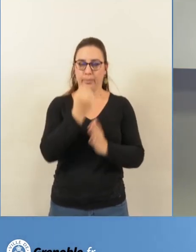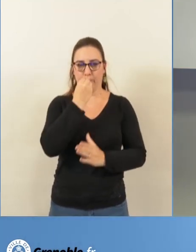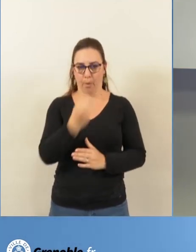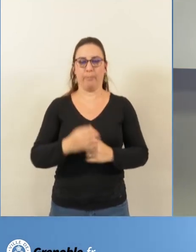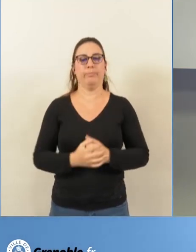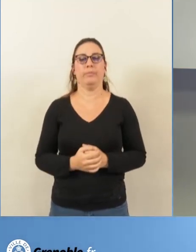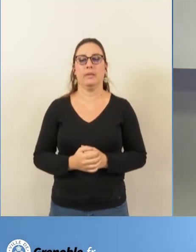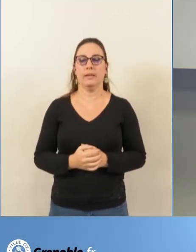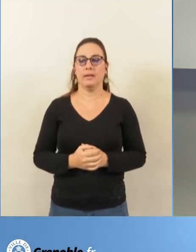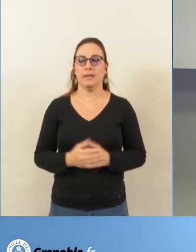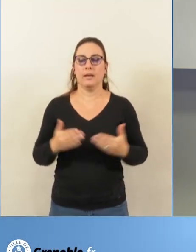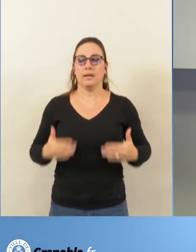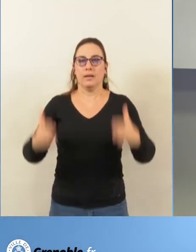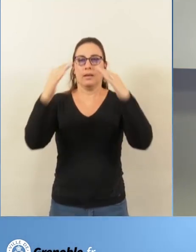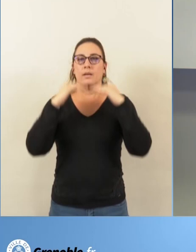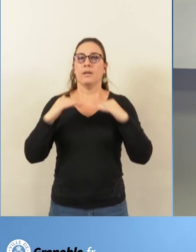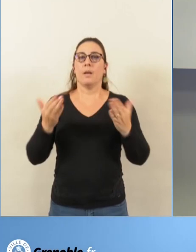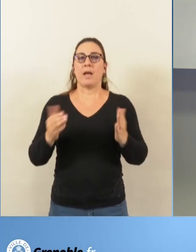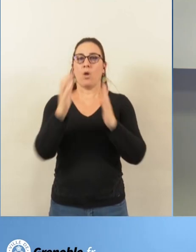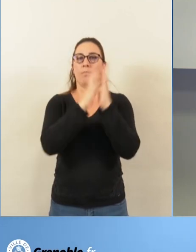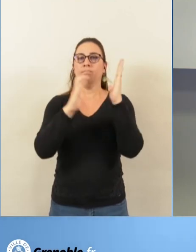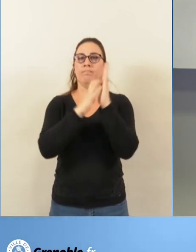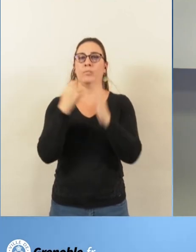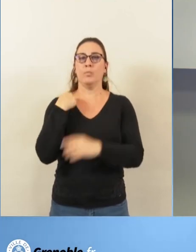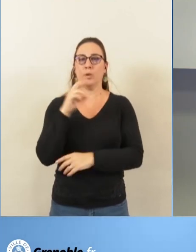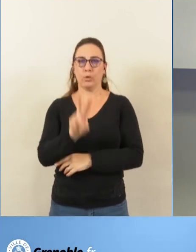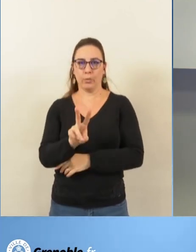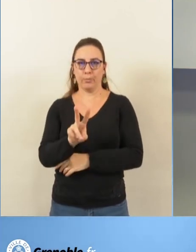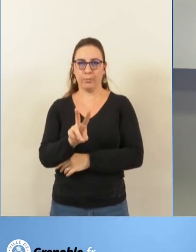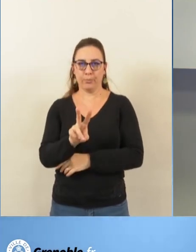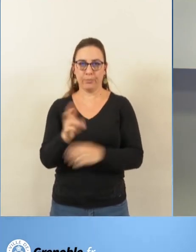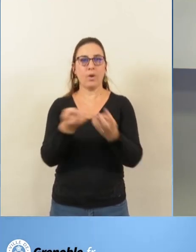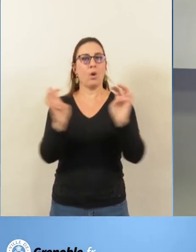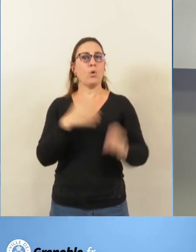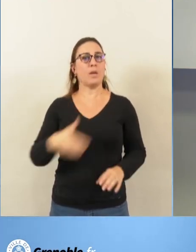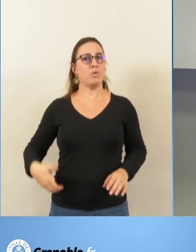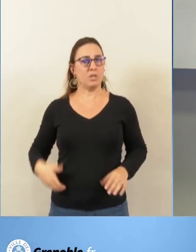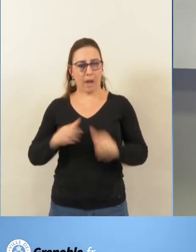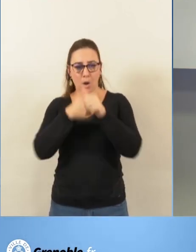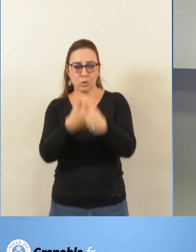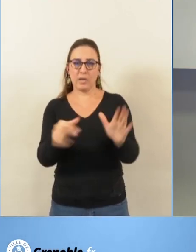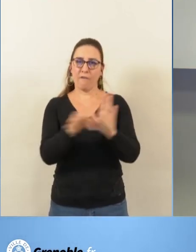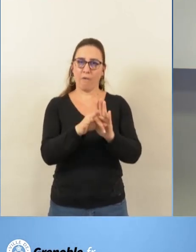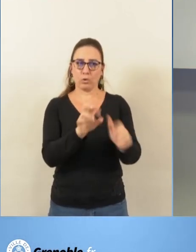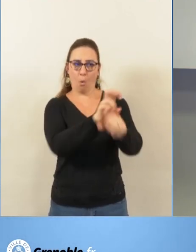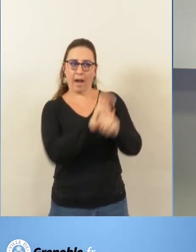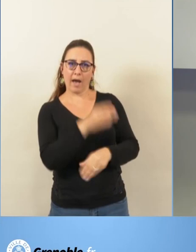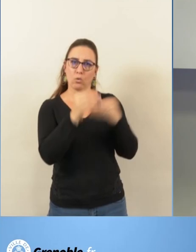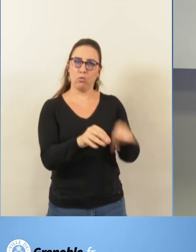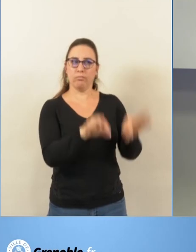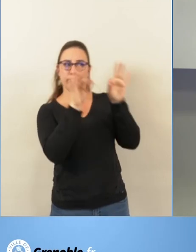nous abordons la délibération numéro 2 décisions du conseil municipal quand on maintient des fonctions d'adjointe